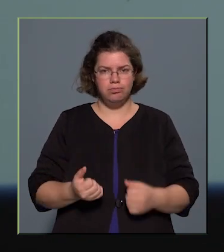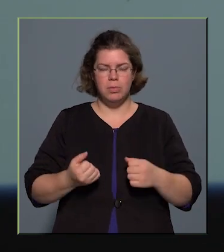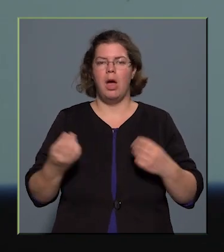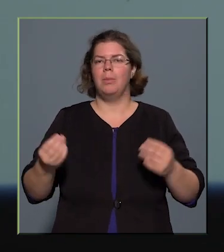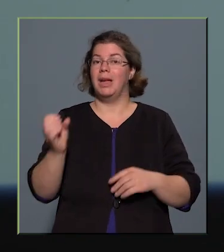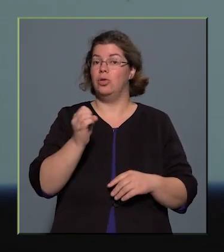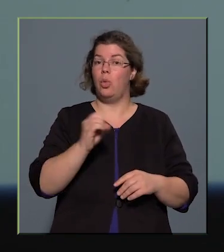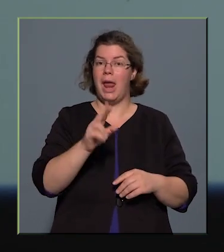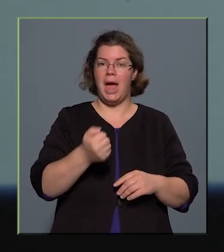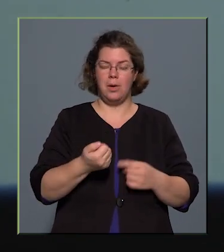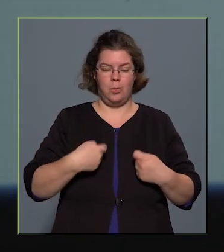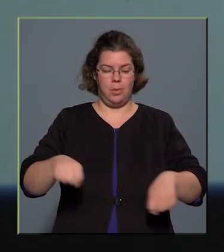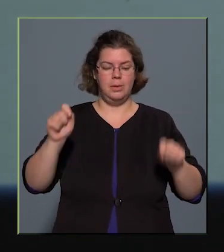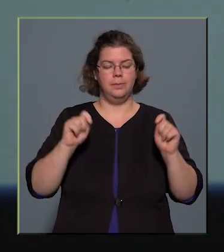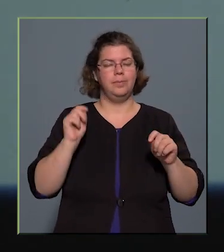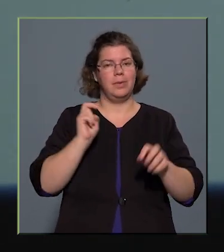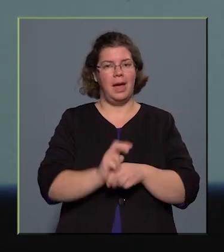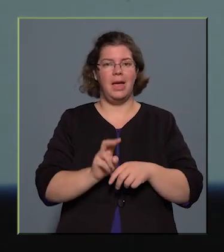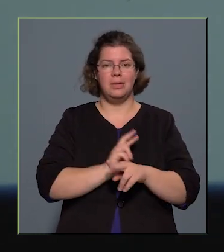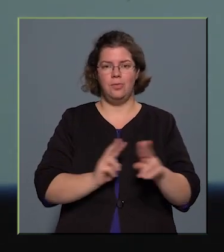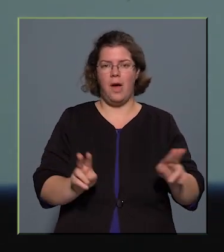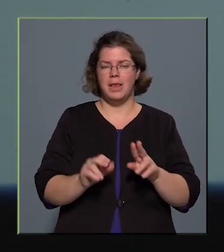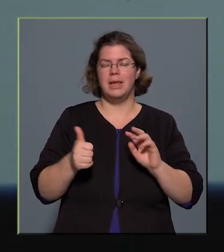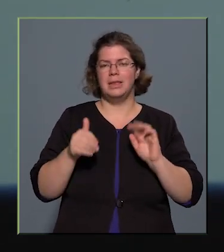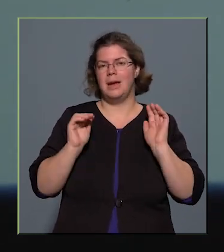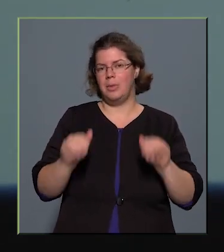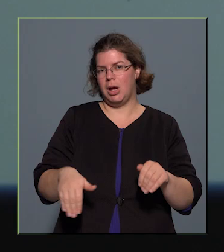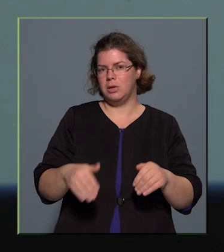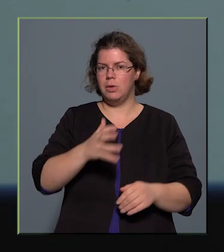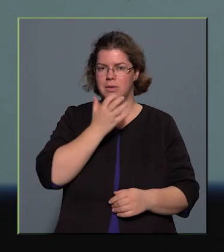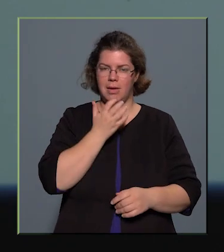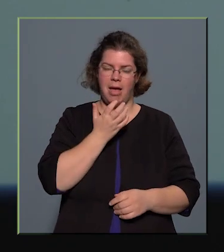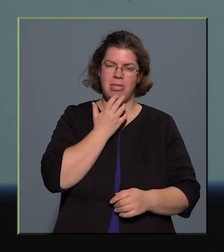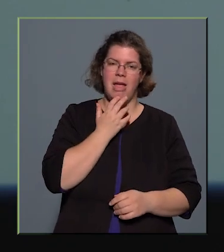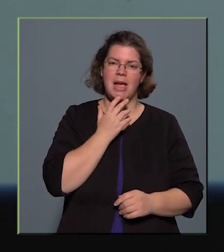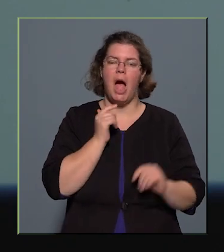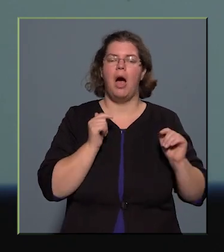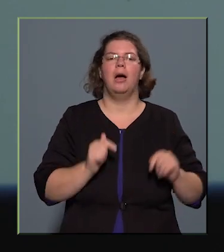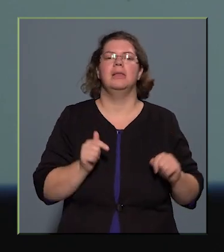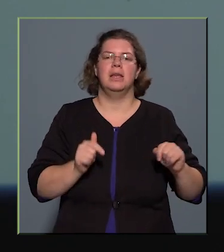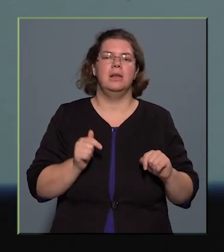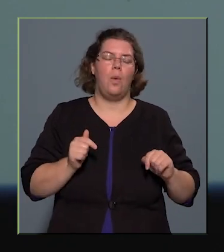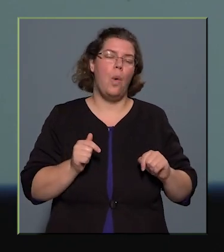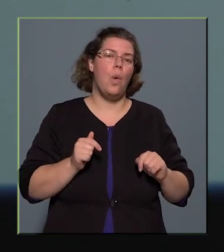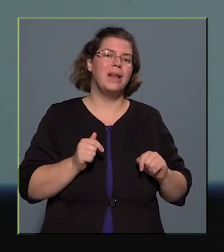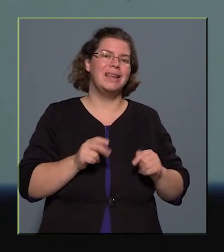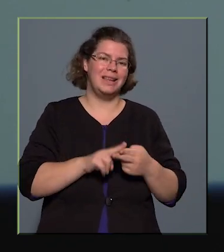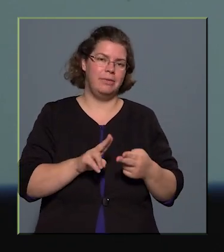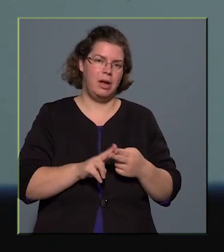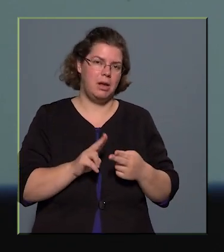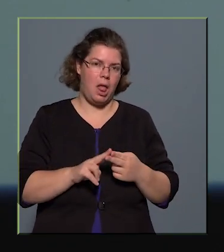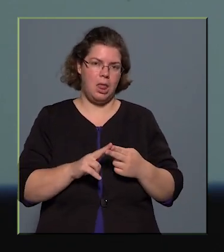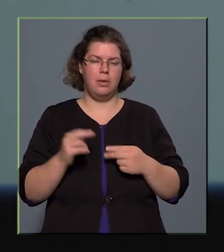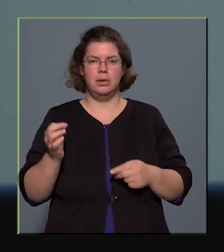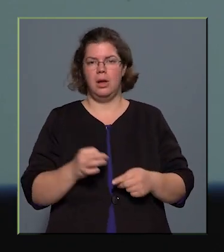épül. Ehhez van egyfajta támogató szándéka az itthoni hivatalok részéről,